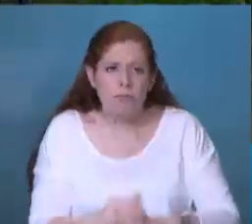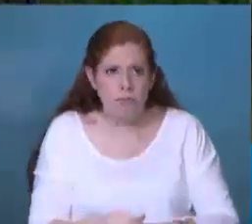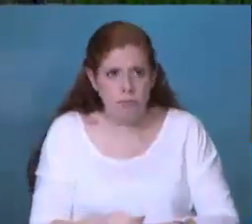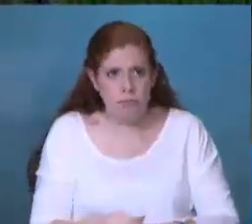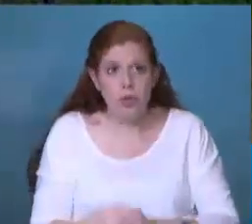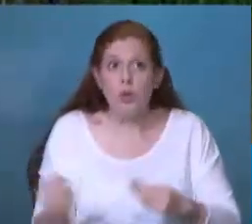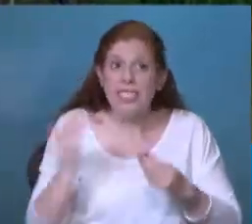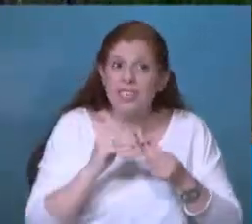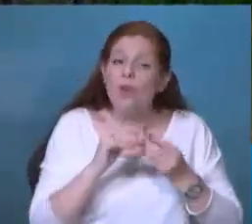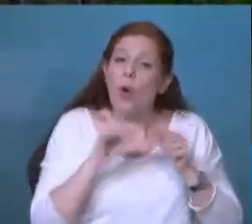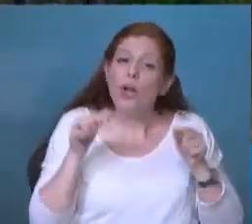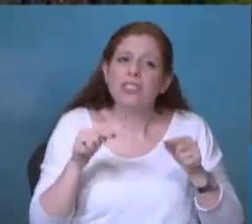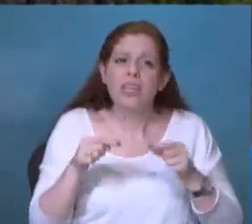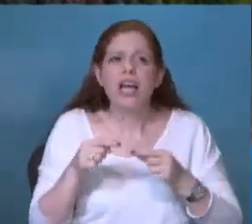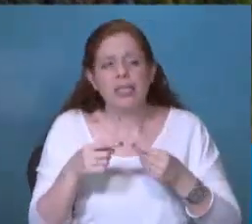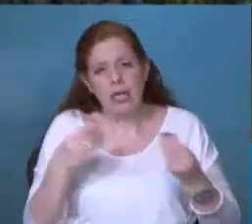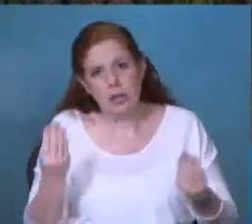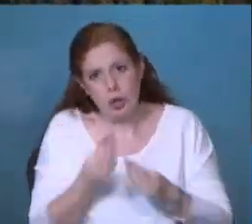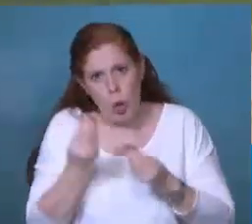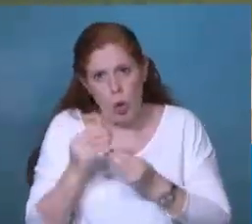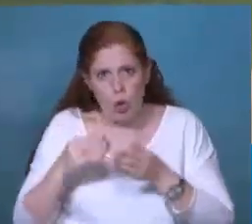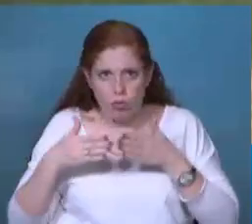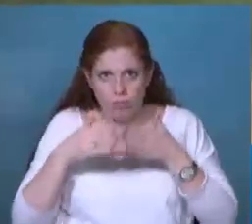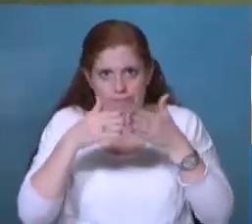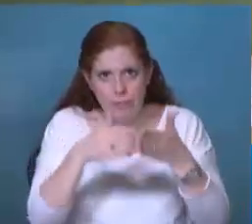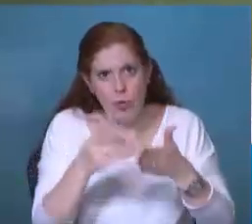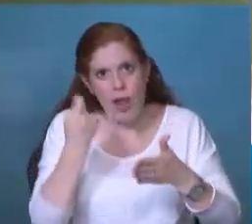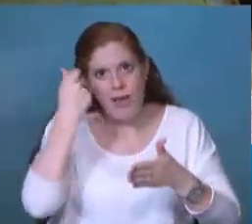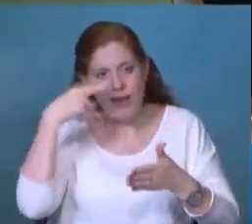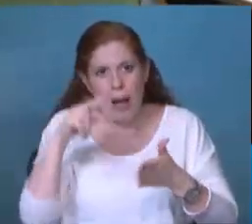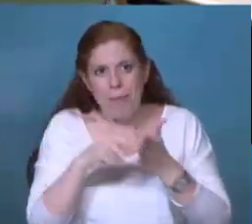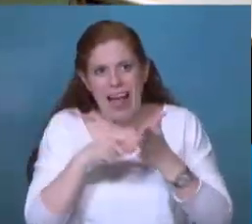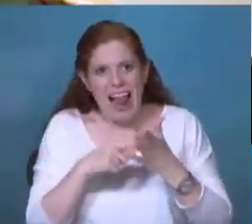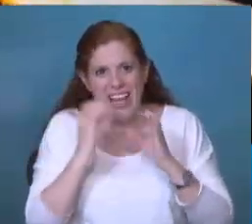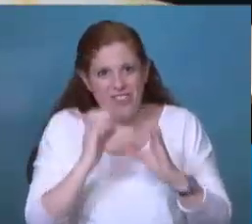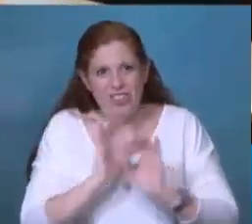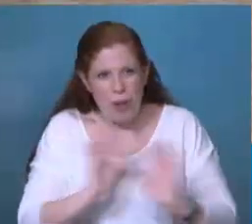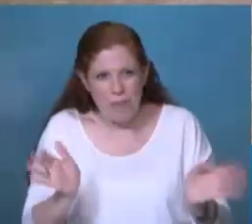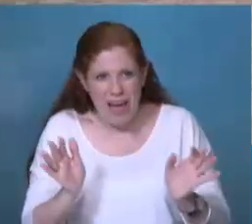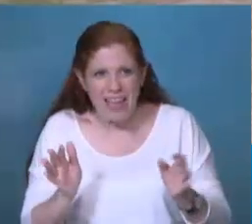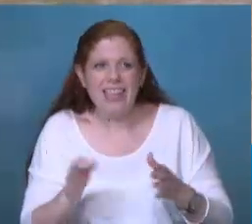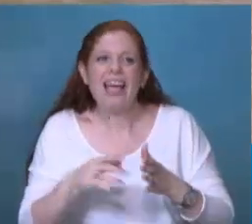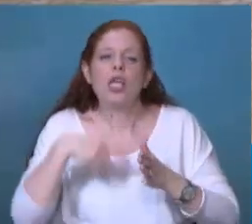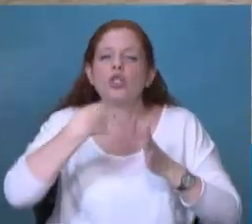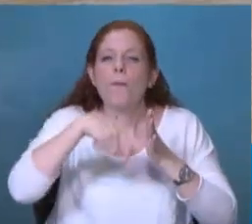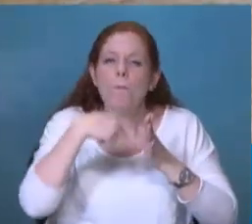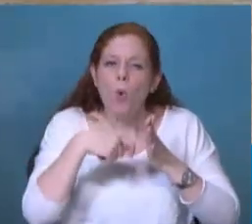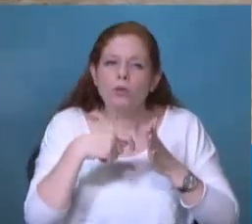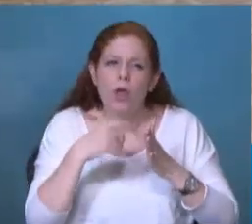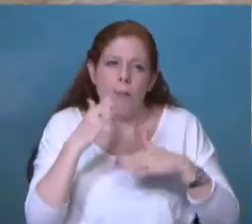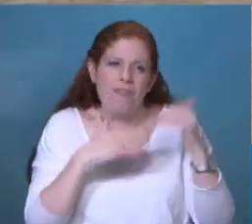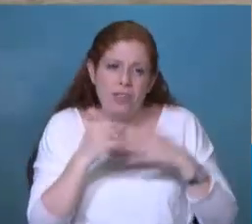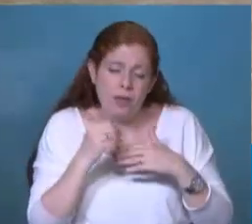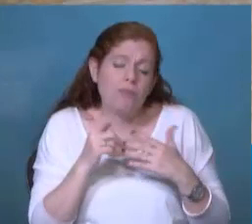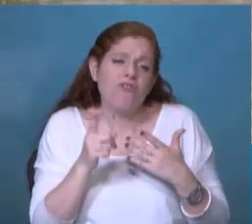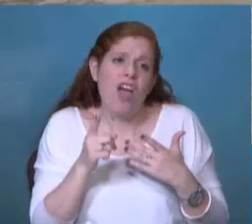תוסיפו לכל אלה את שינוע הסחורות שעולה הרבה יותר בשל העובדה שאין פה כבישים, את סטנדרט שיפוץ המבנים המחמיר הנהוג כאן ואת